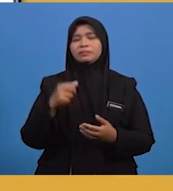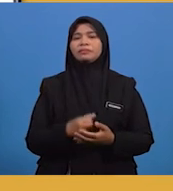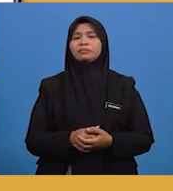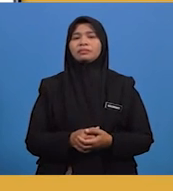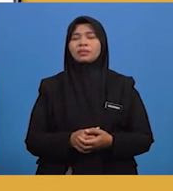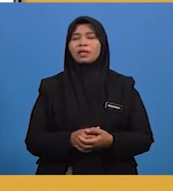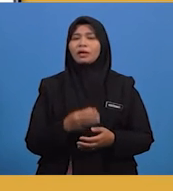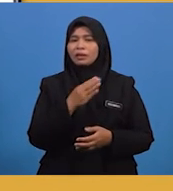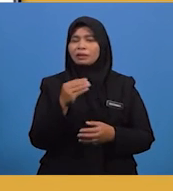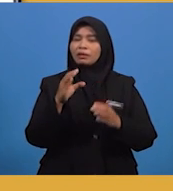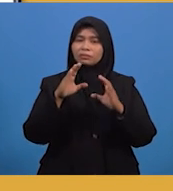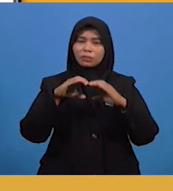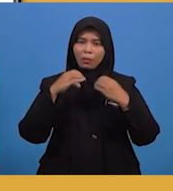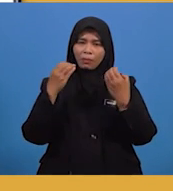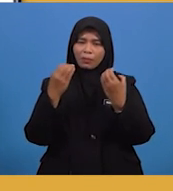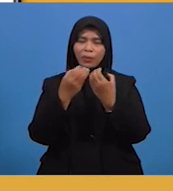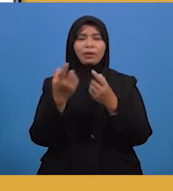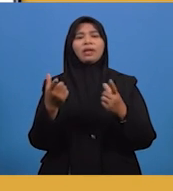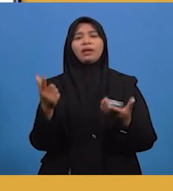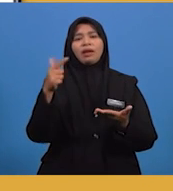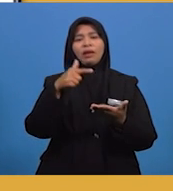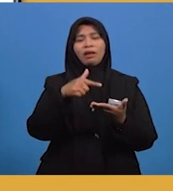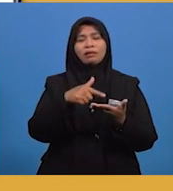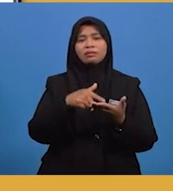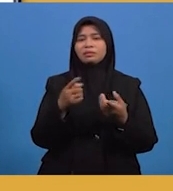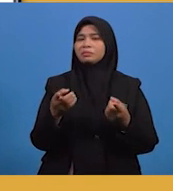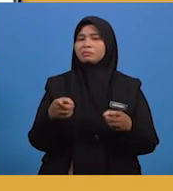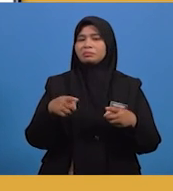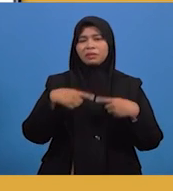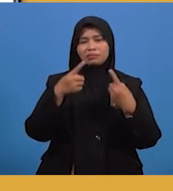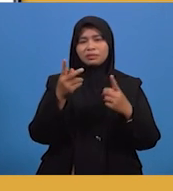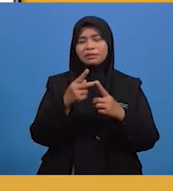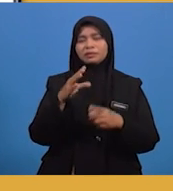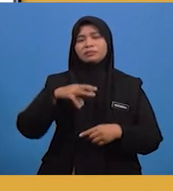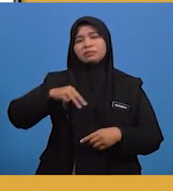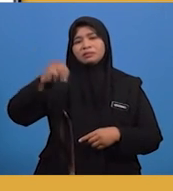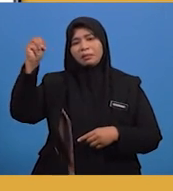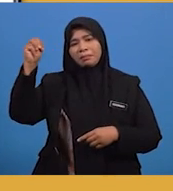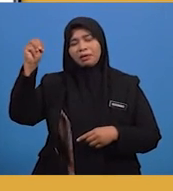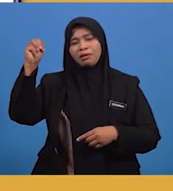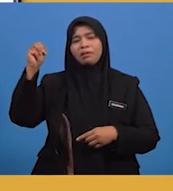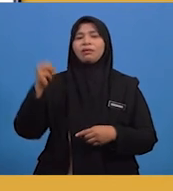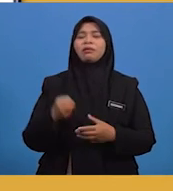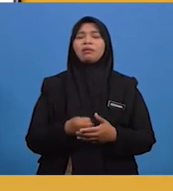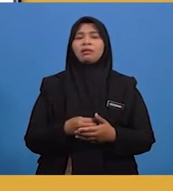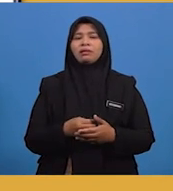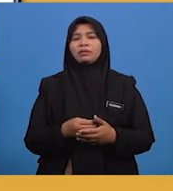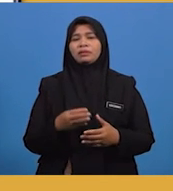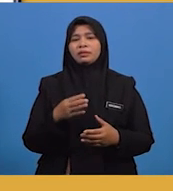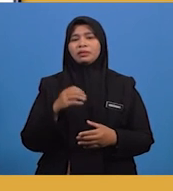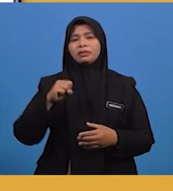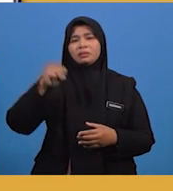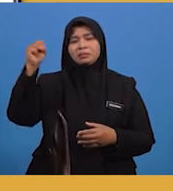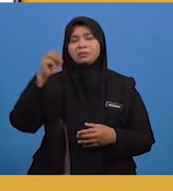manakala sepasukan lagi tentera Jepun mara ke Sabah melalui Labuan dan menduduki bandar utama